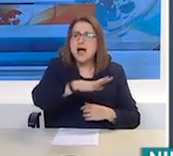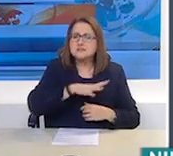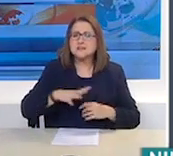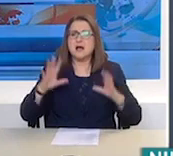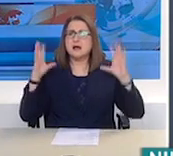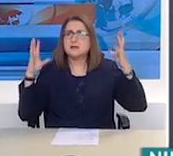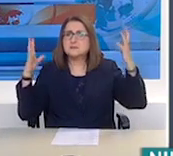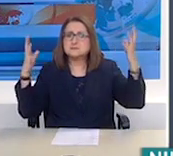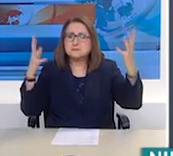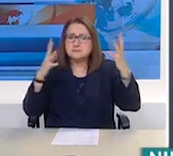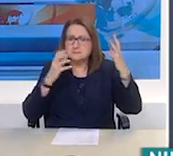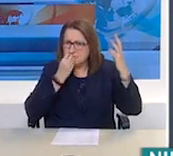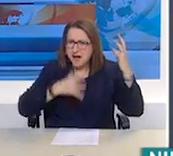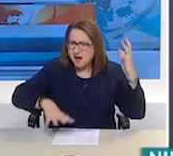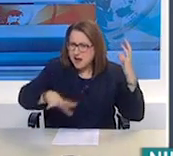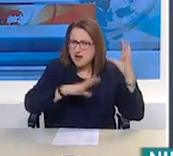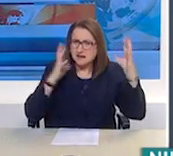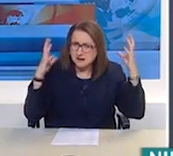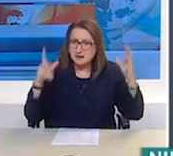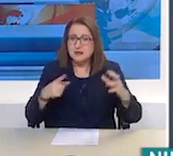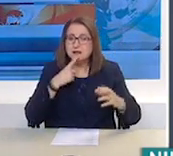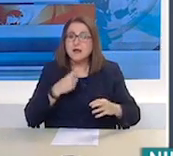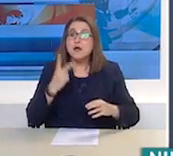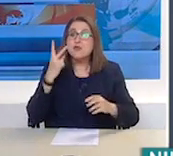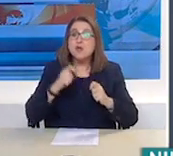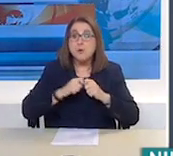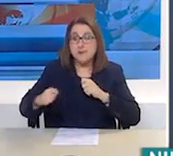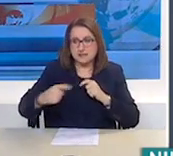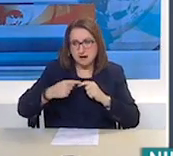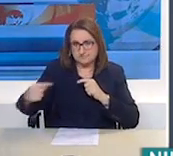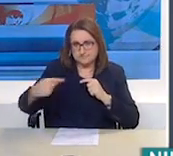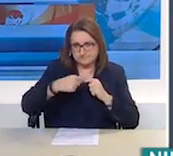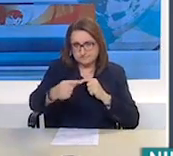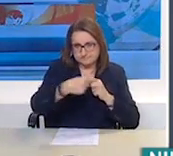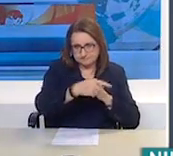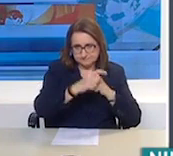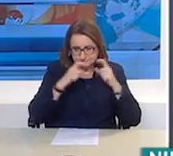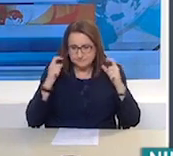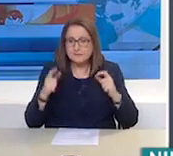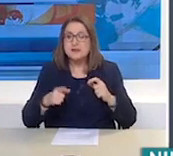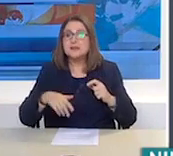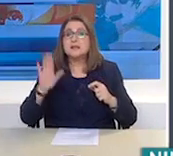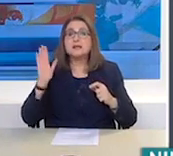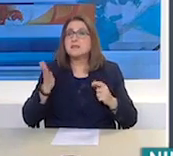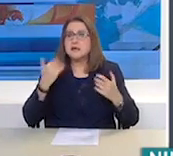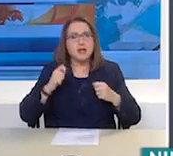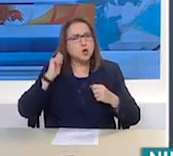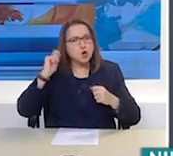απόσταση 2 μέτρων, ισχυρή σύσταση για χρήση μη ιατρικής μάσκας προστασίας και επίσης δεν επιτρέπονται οι